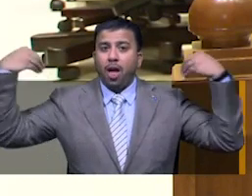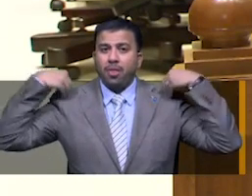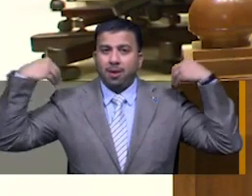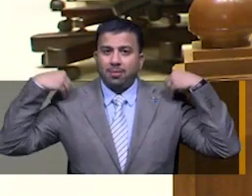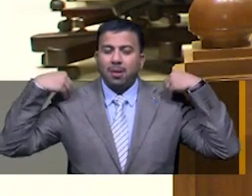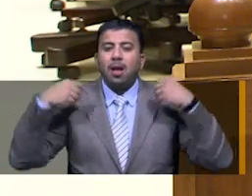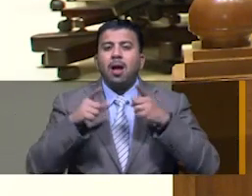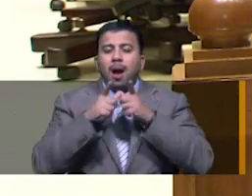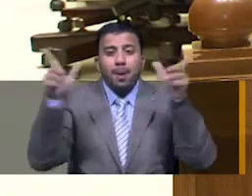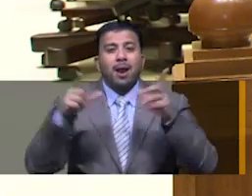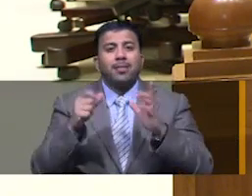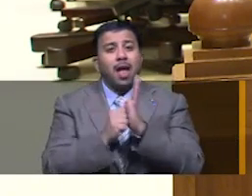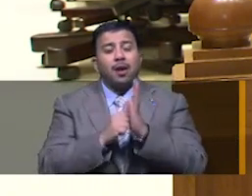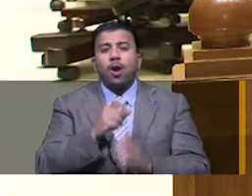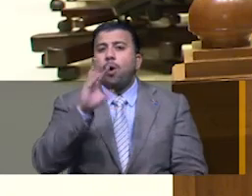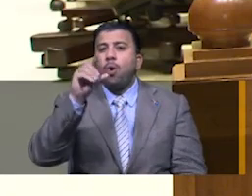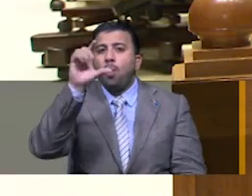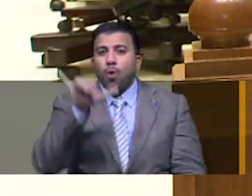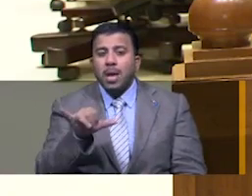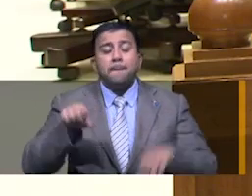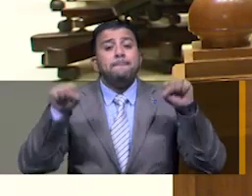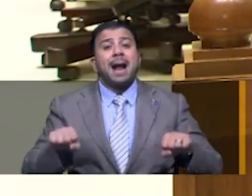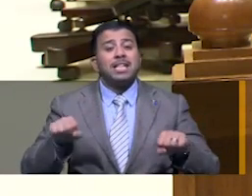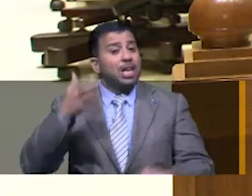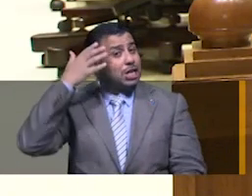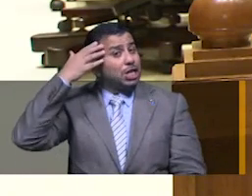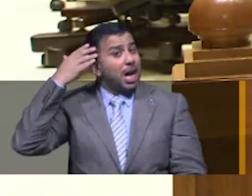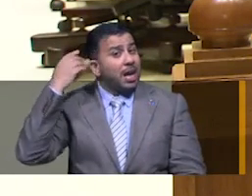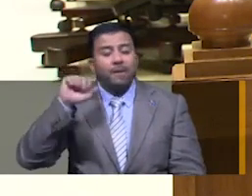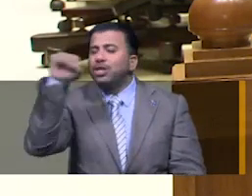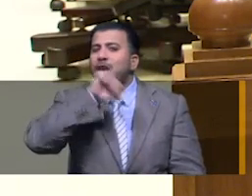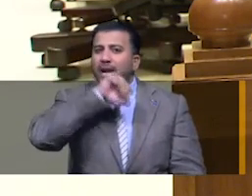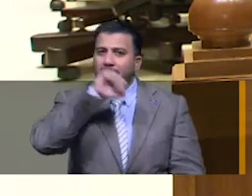لأخبار الدار هدى سالم من المجلس الاستشاري لإمارة الشارقة.